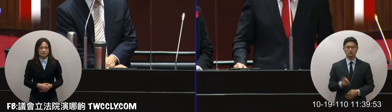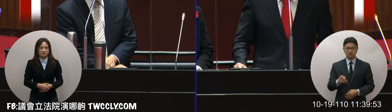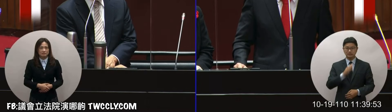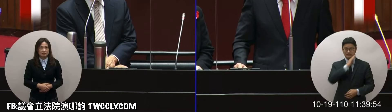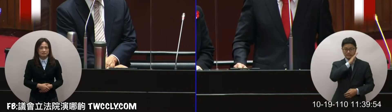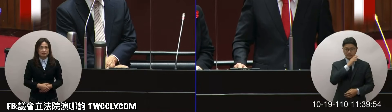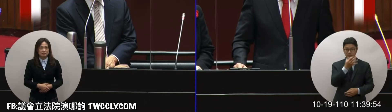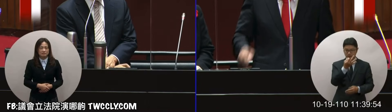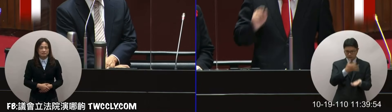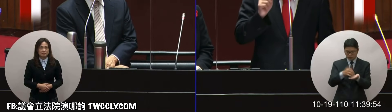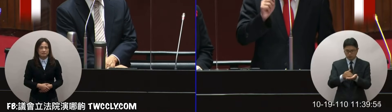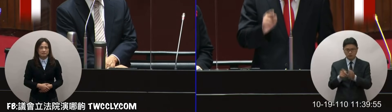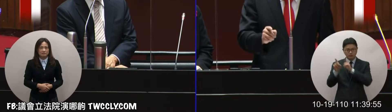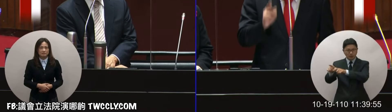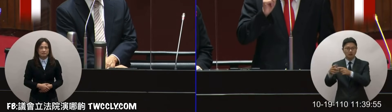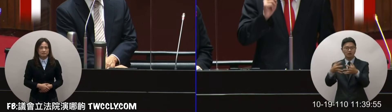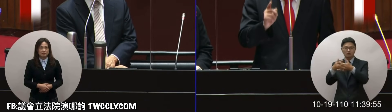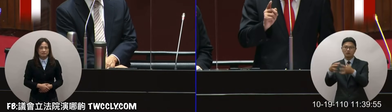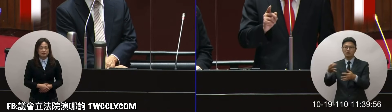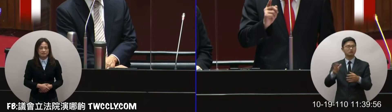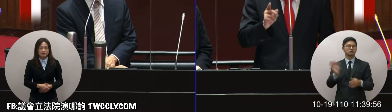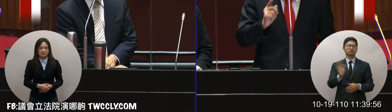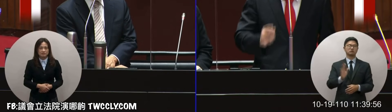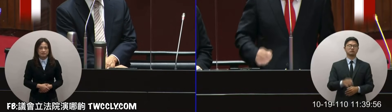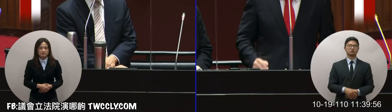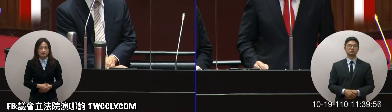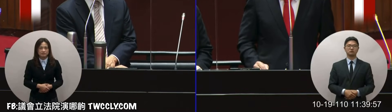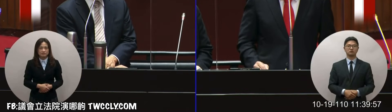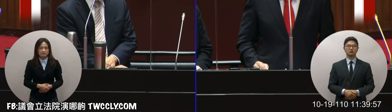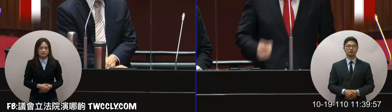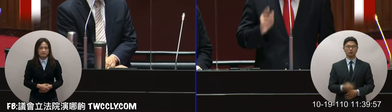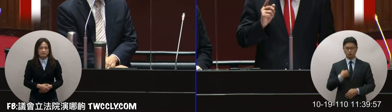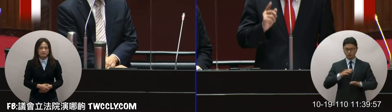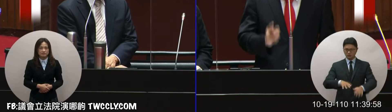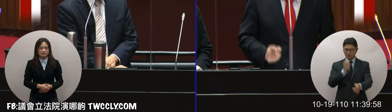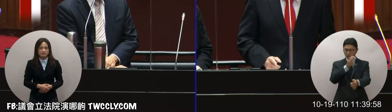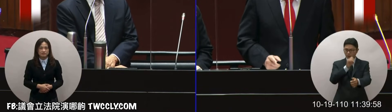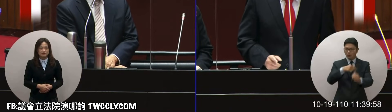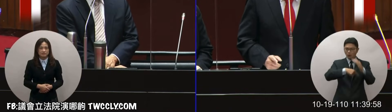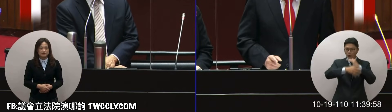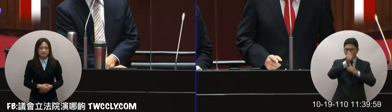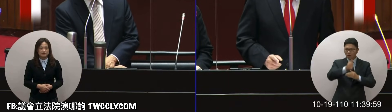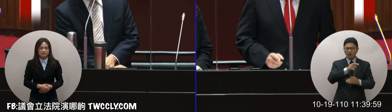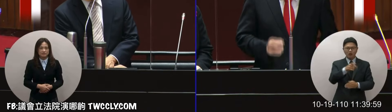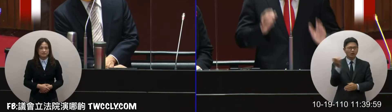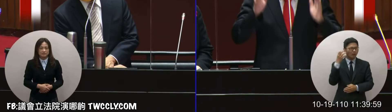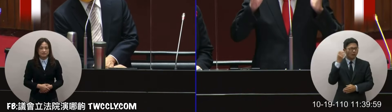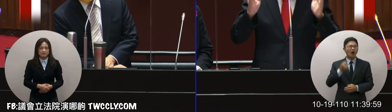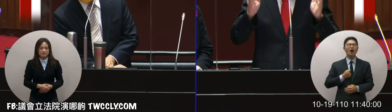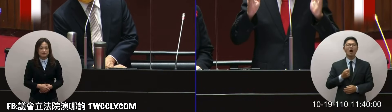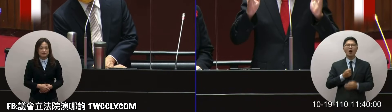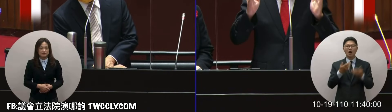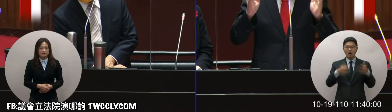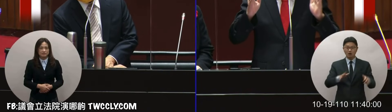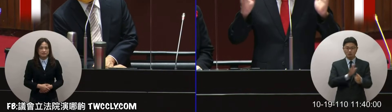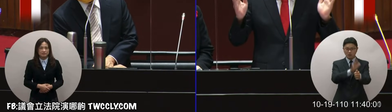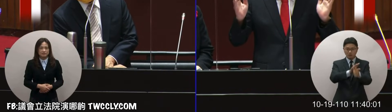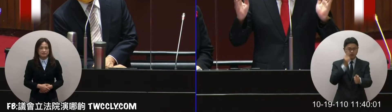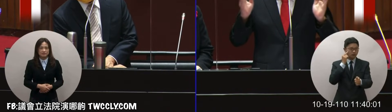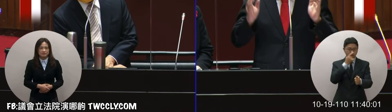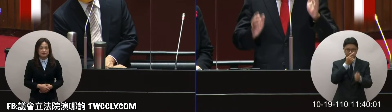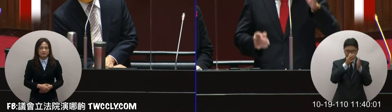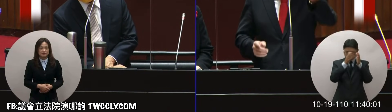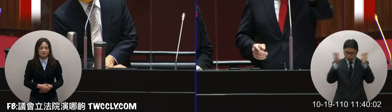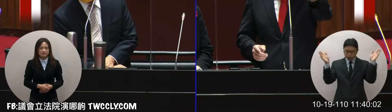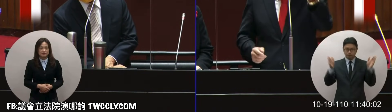算。本席今天告诉院长这么多，想让院长了解您的视野要放大，